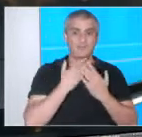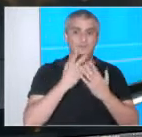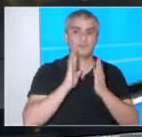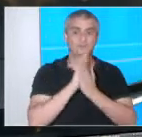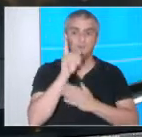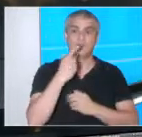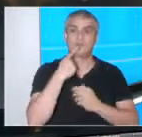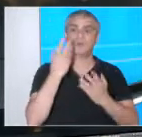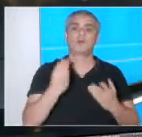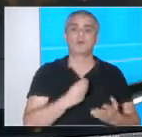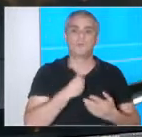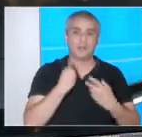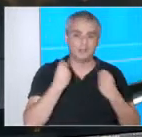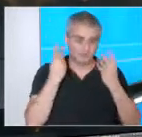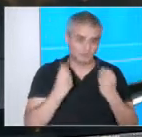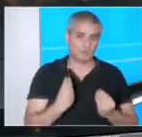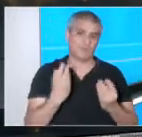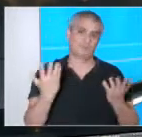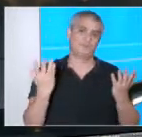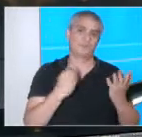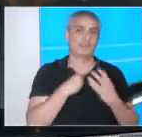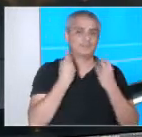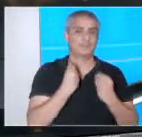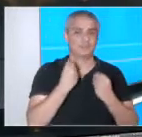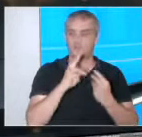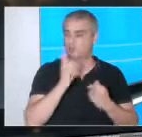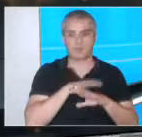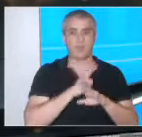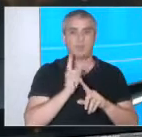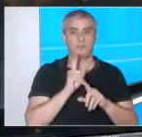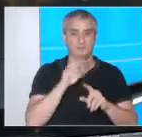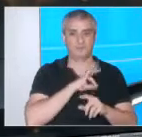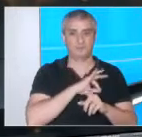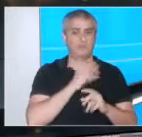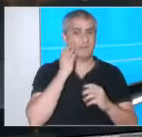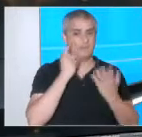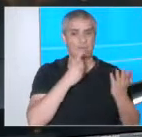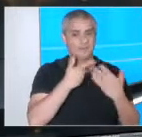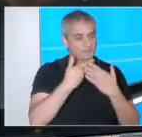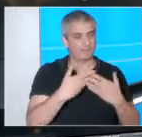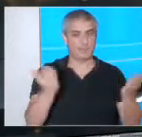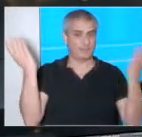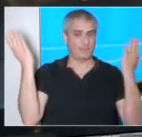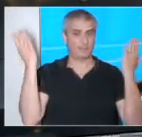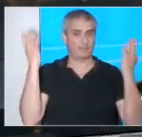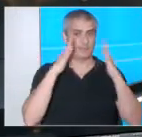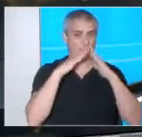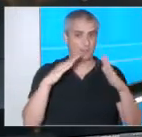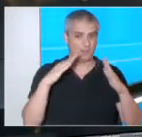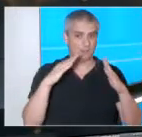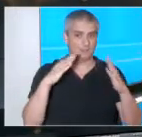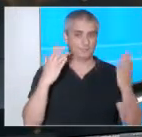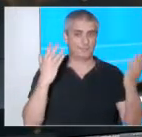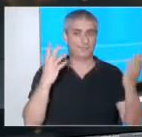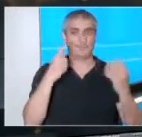18 אומרים, גומל חסדים טובים, וחסד טוב זה חסד שהשני לא מרגיש, שזה יפיין את אברהם, כן. שפתח את האוהלים שלו לכל,